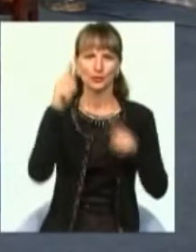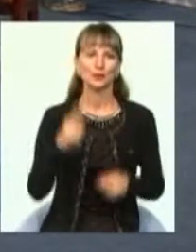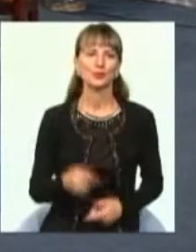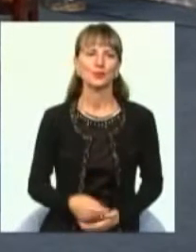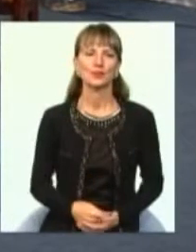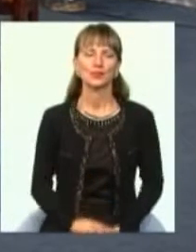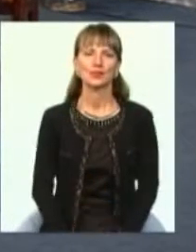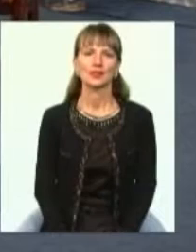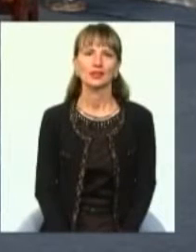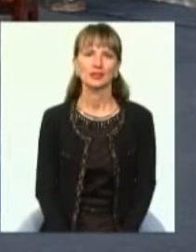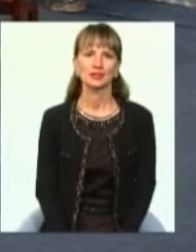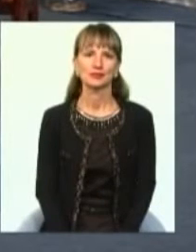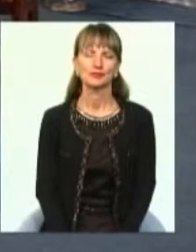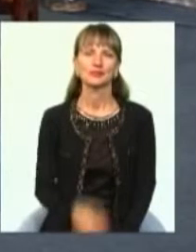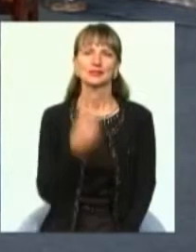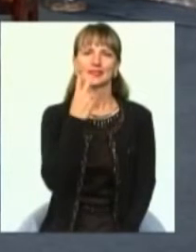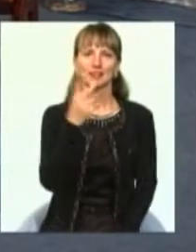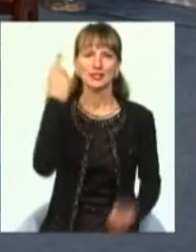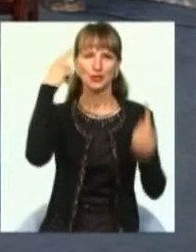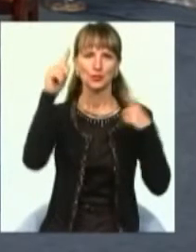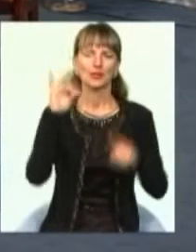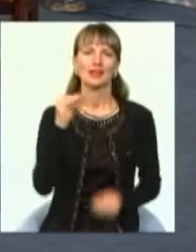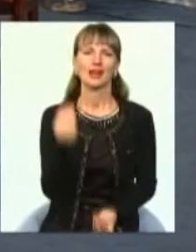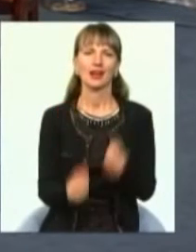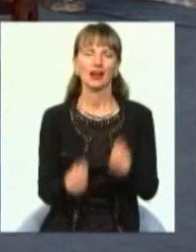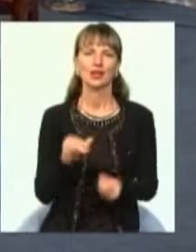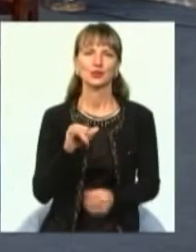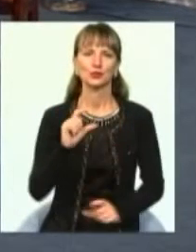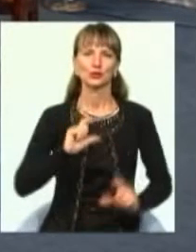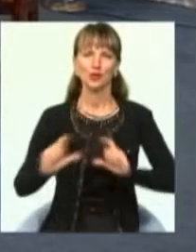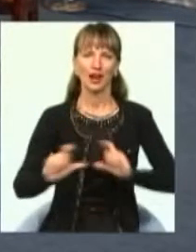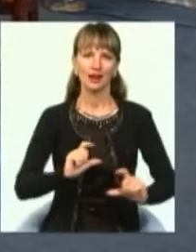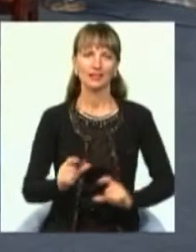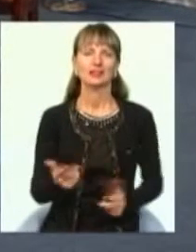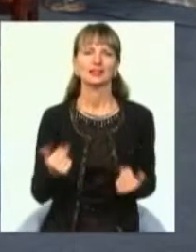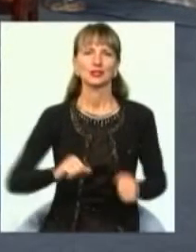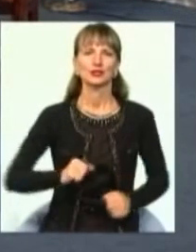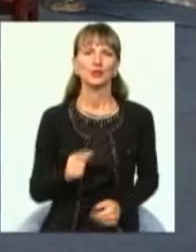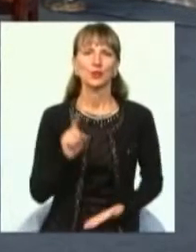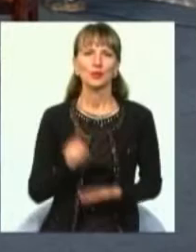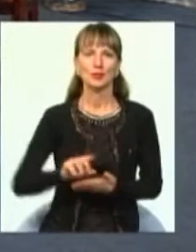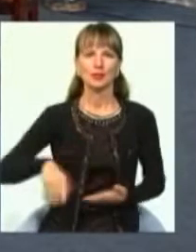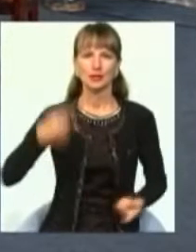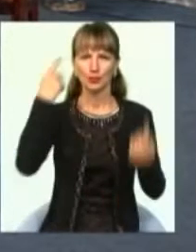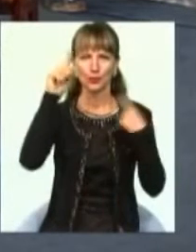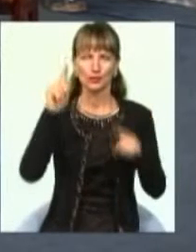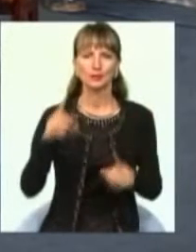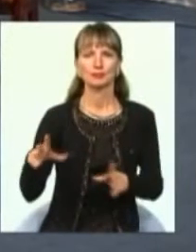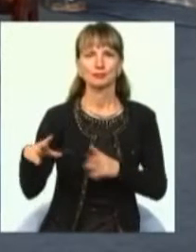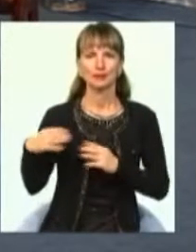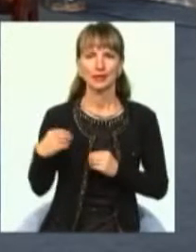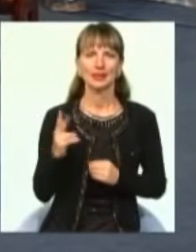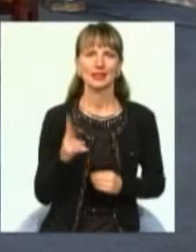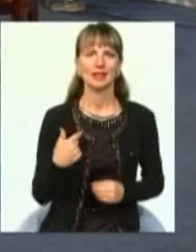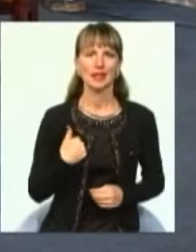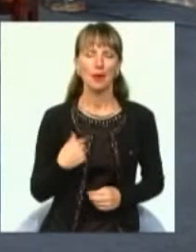давай, оголошуй. Дивіться мультик і грайте у шахи. Так, друзі, обов'язково після мультику давайте приєднуйтесь до